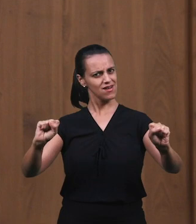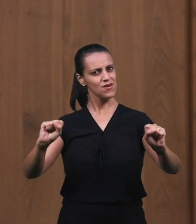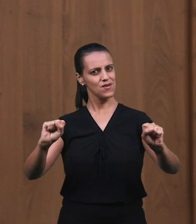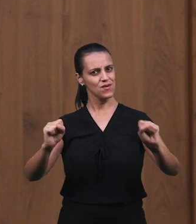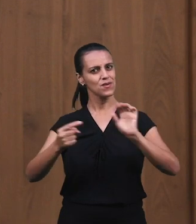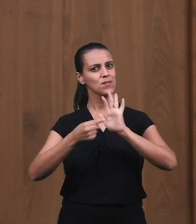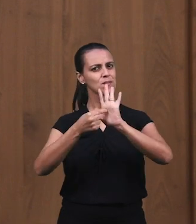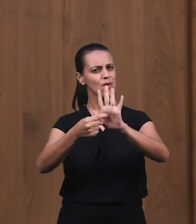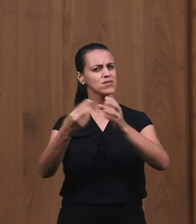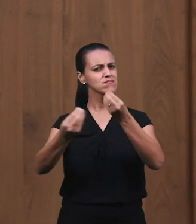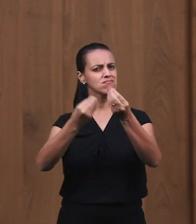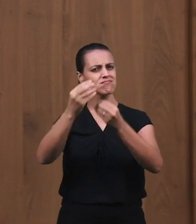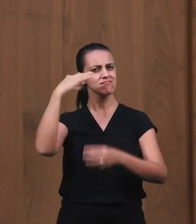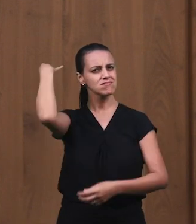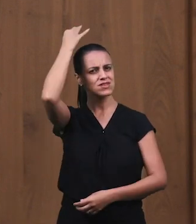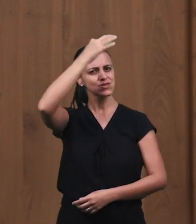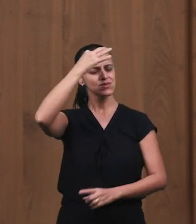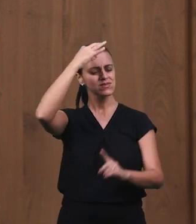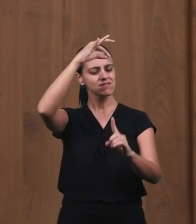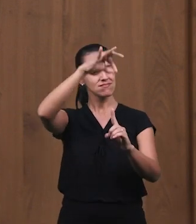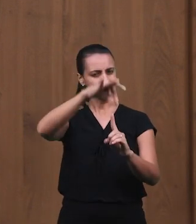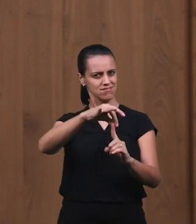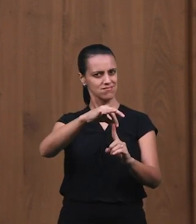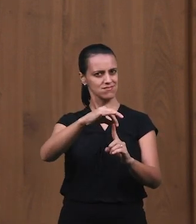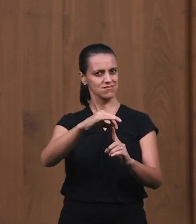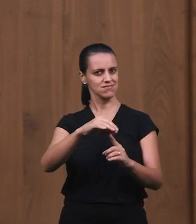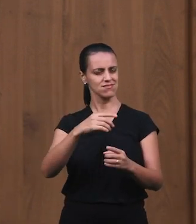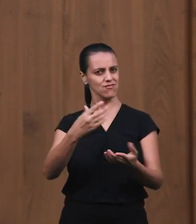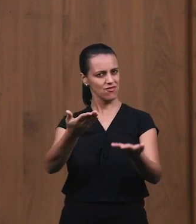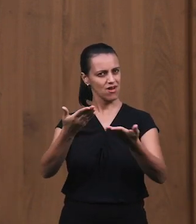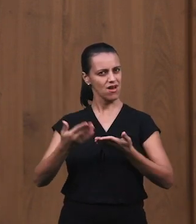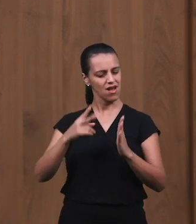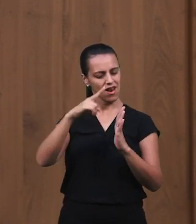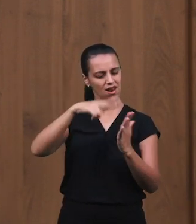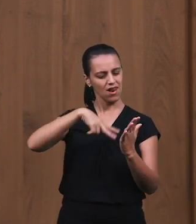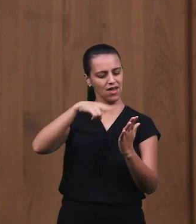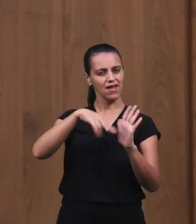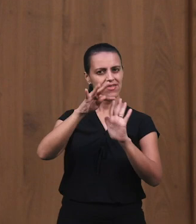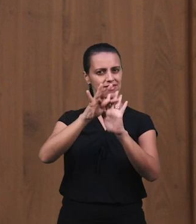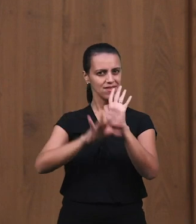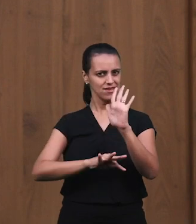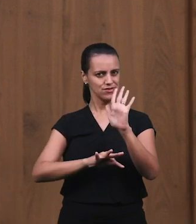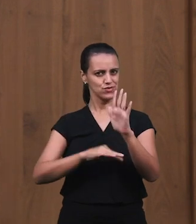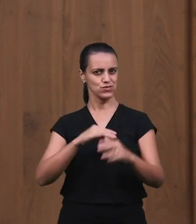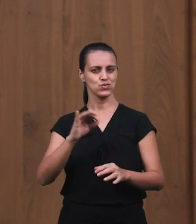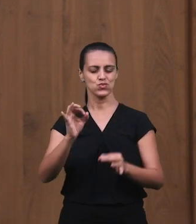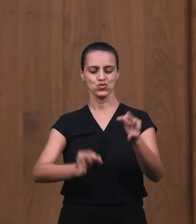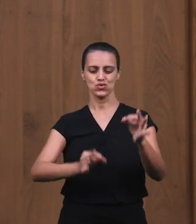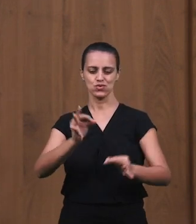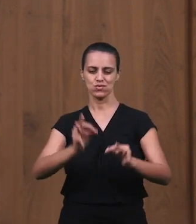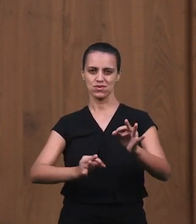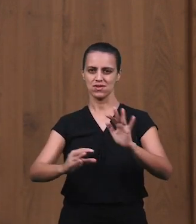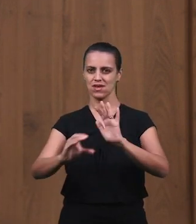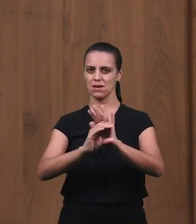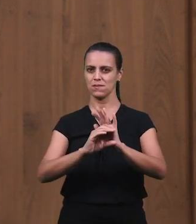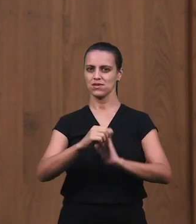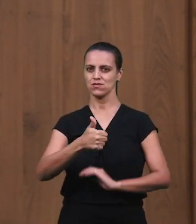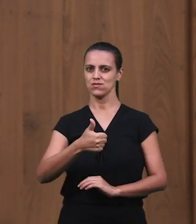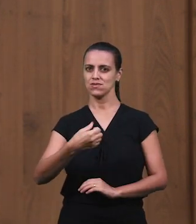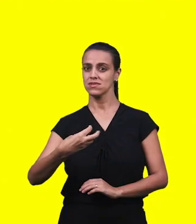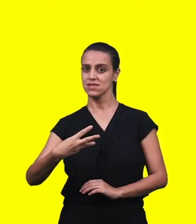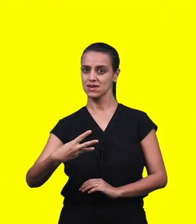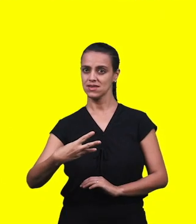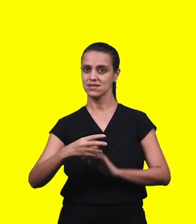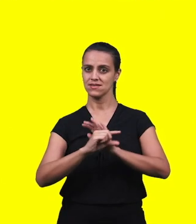Saint-Esprit dans la vie de Samson. Je vous invite à lire le texte de la parole de Dieu qui se trouve en Juges, chapitre 13,